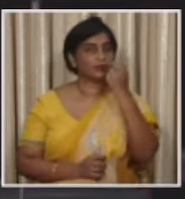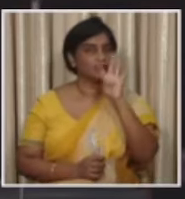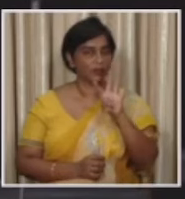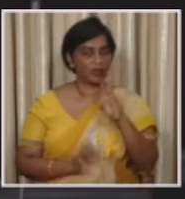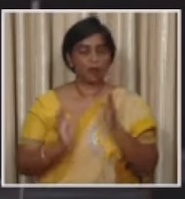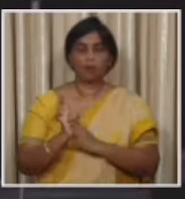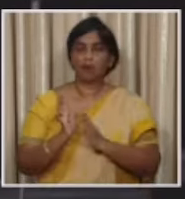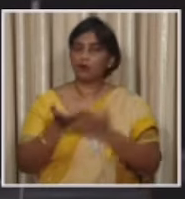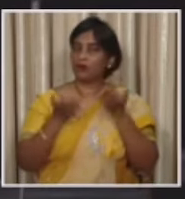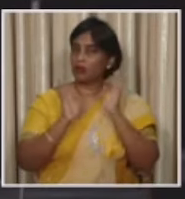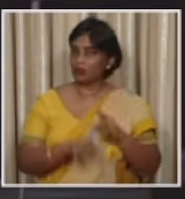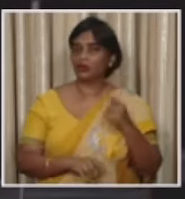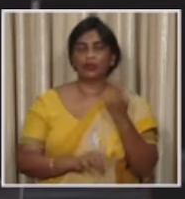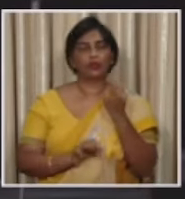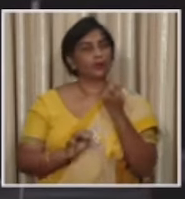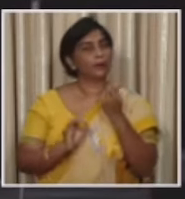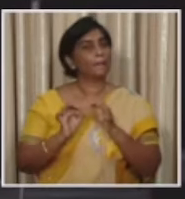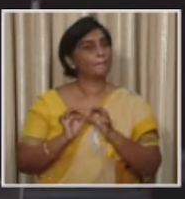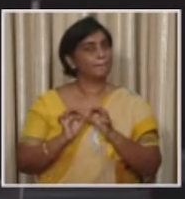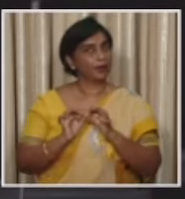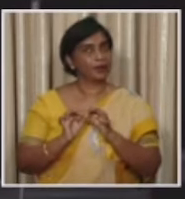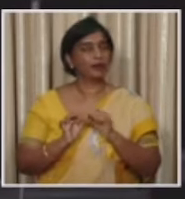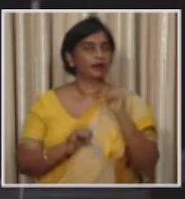2024 මාර්තු අවසාන වෙද්දී රුපියල් බිලියන